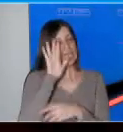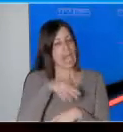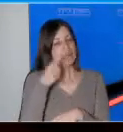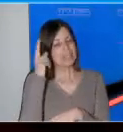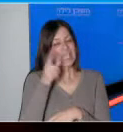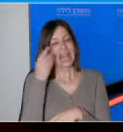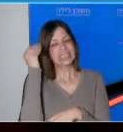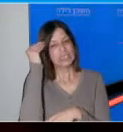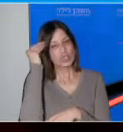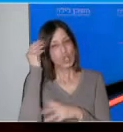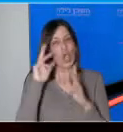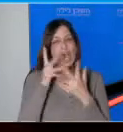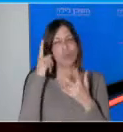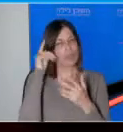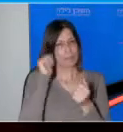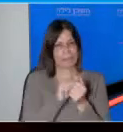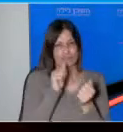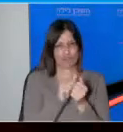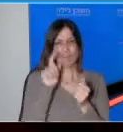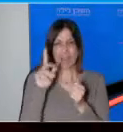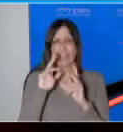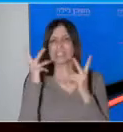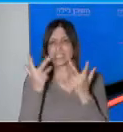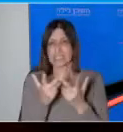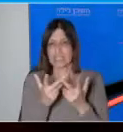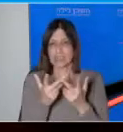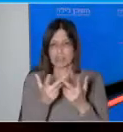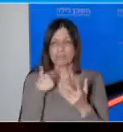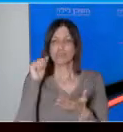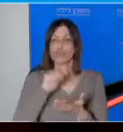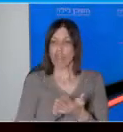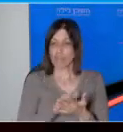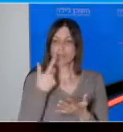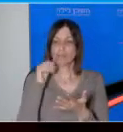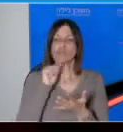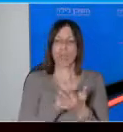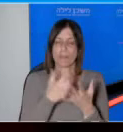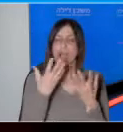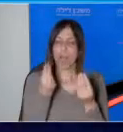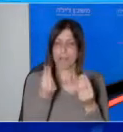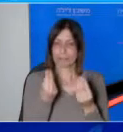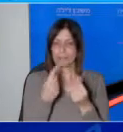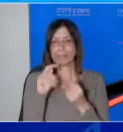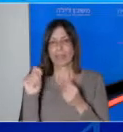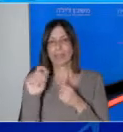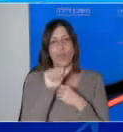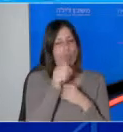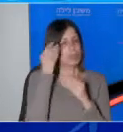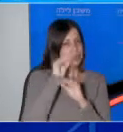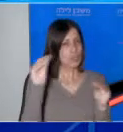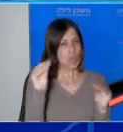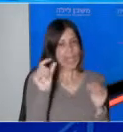לזכור, הציבור אולי לא מטומטם, אבל הציבור לצערנו בהחלט משלם, כן. ומשלם הרבה ואחרי יותר. אז קודם כל, תמי ואודי, הנה בשורה